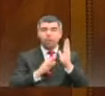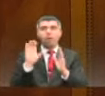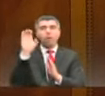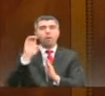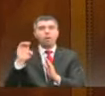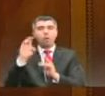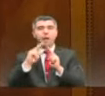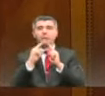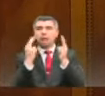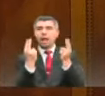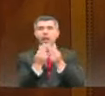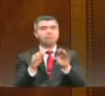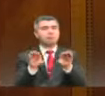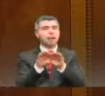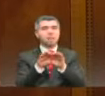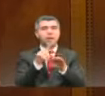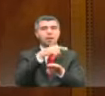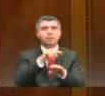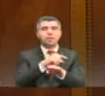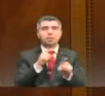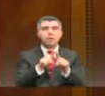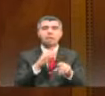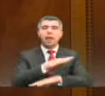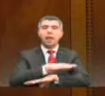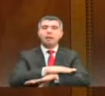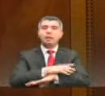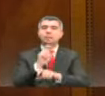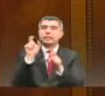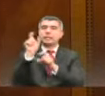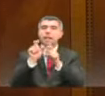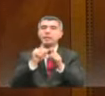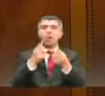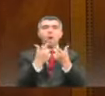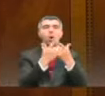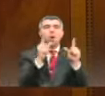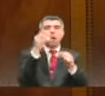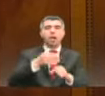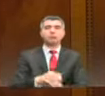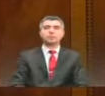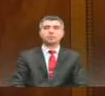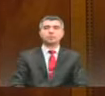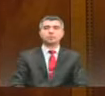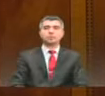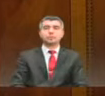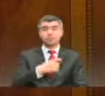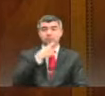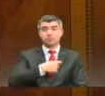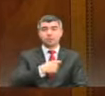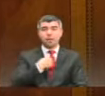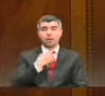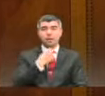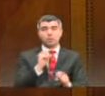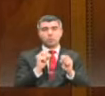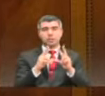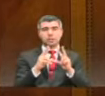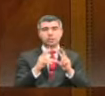حفظاً لكرامتهم وحماية وصوناً لحقوقهم وحريتهم. نحن واعون بأن